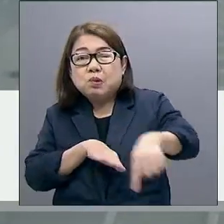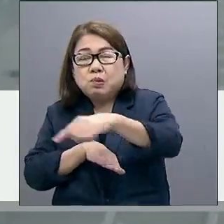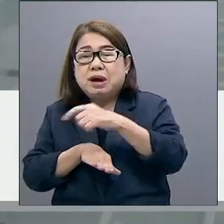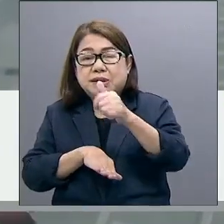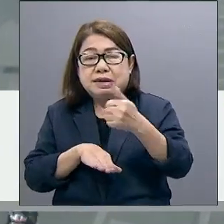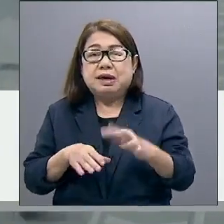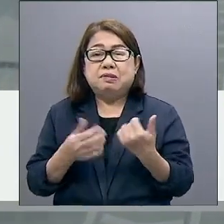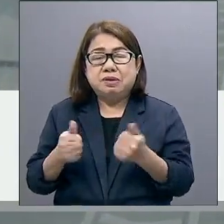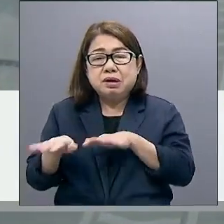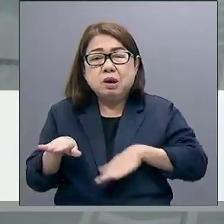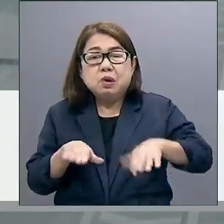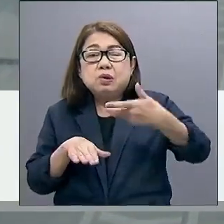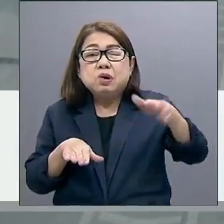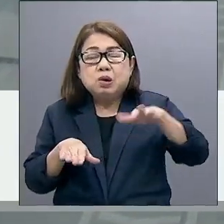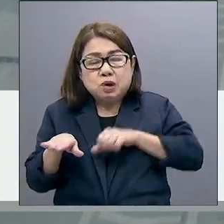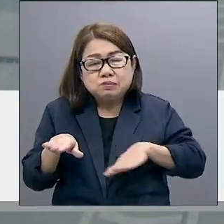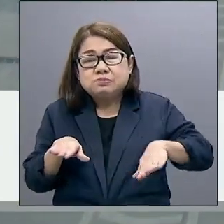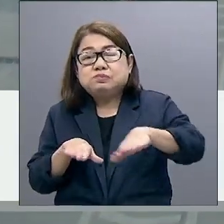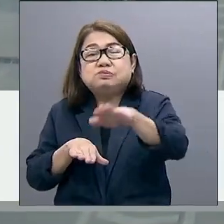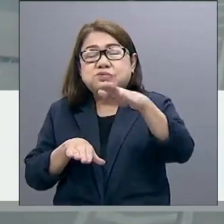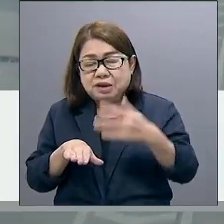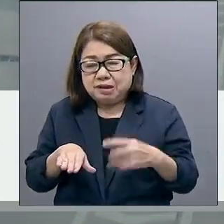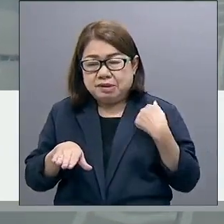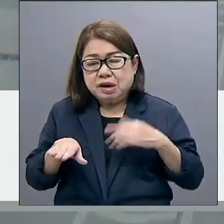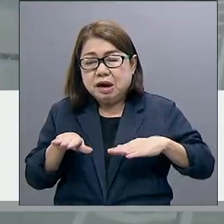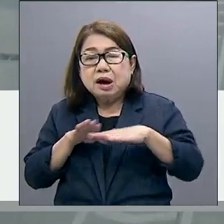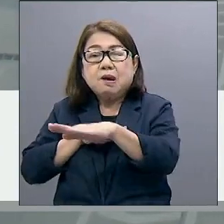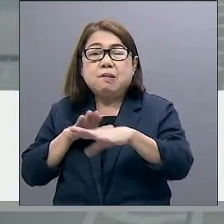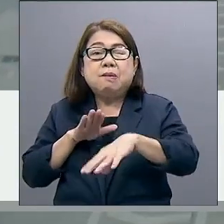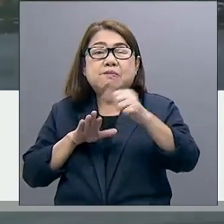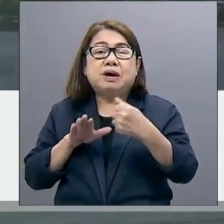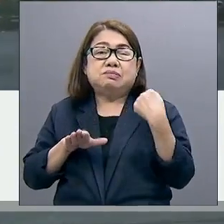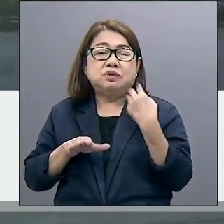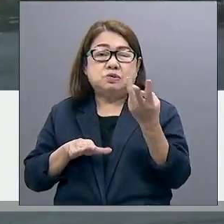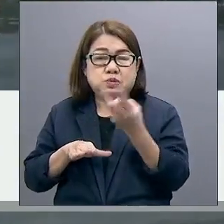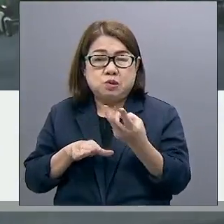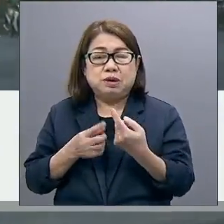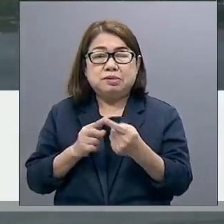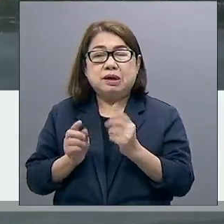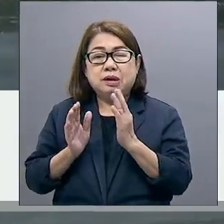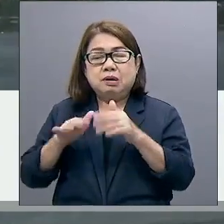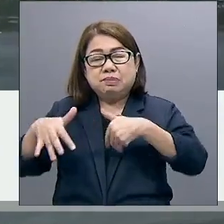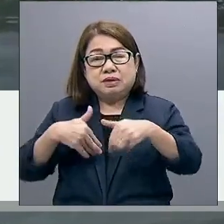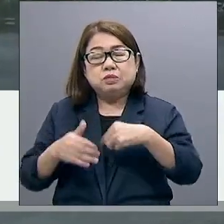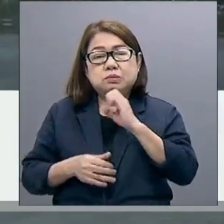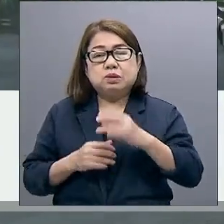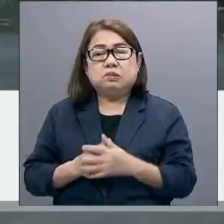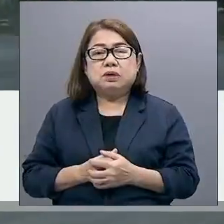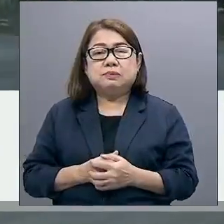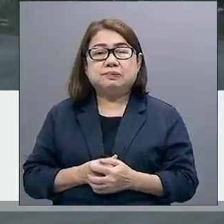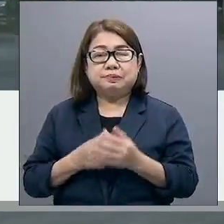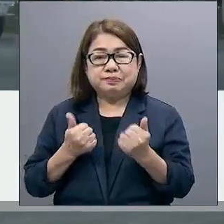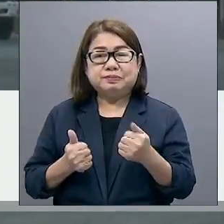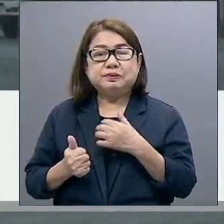งเข้าตัวเมืองมีปริมาณลดน้อยลงไปแล้วซึ่งตัวแทนผู้คัดค้านระบุด้วยว่าในขณะนี้ก